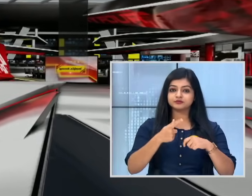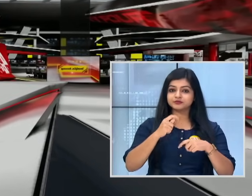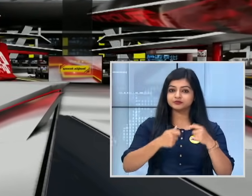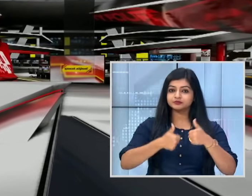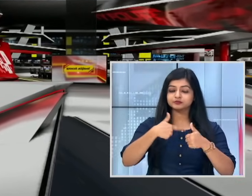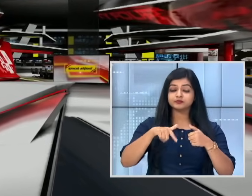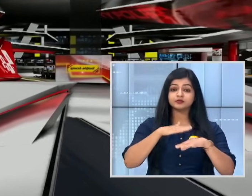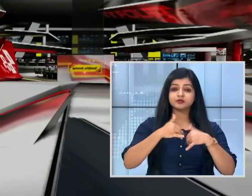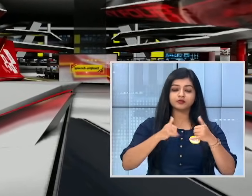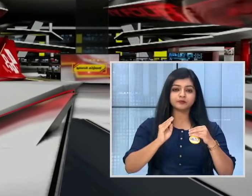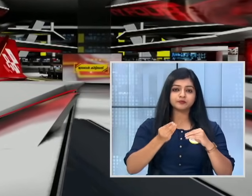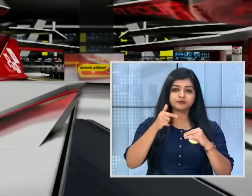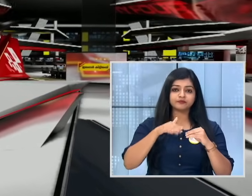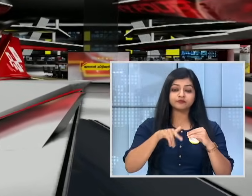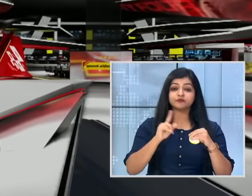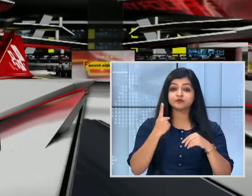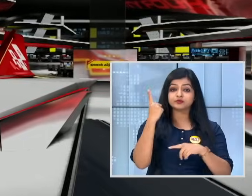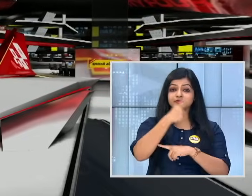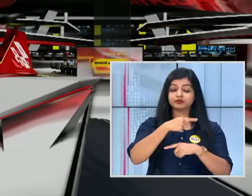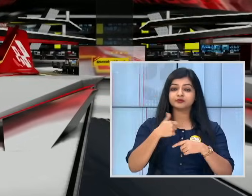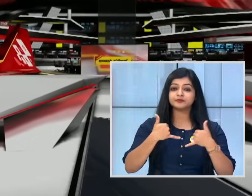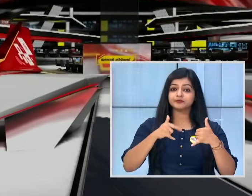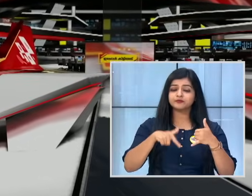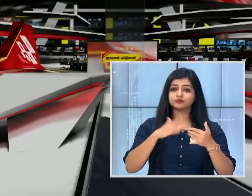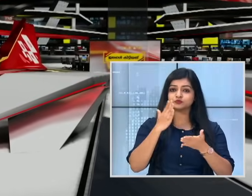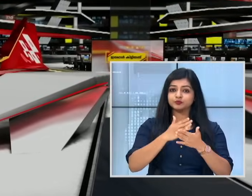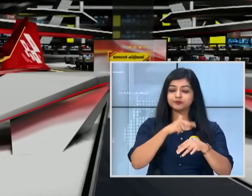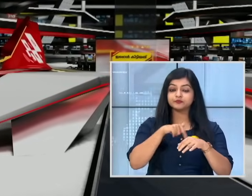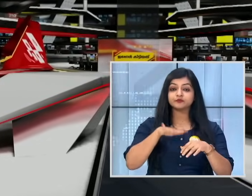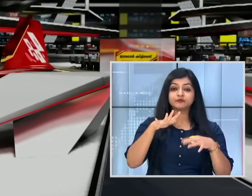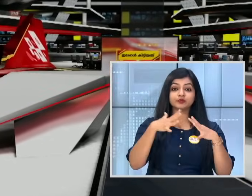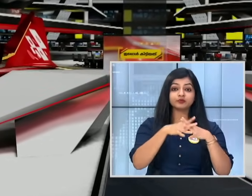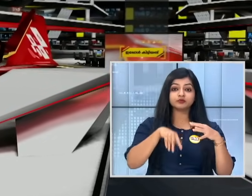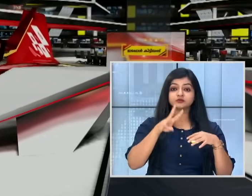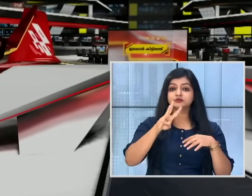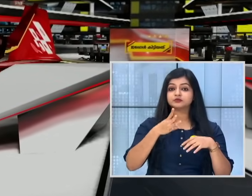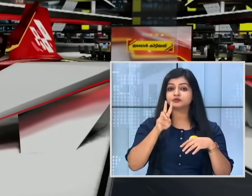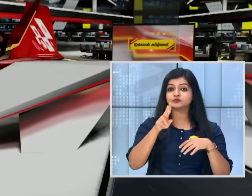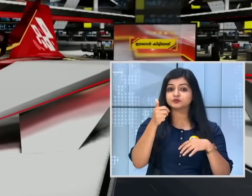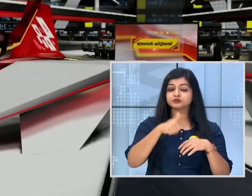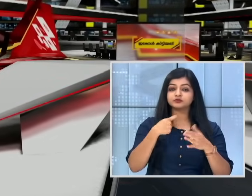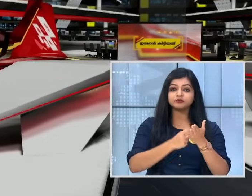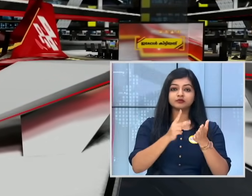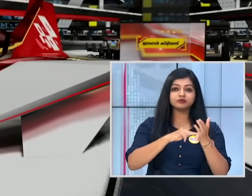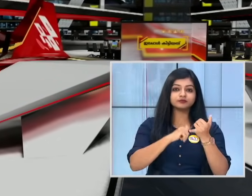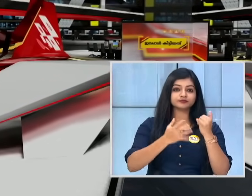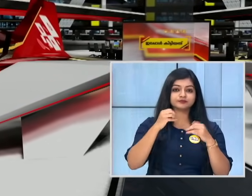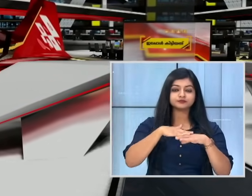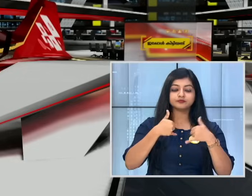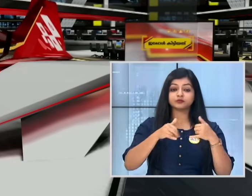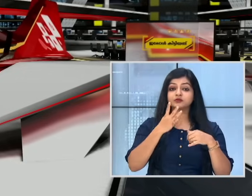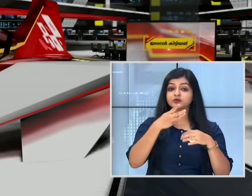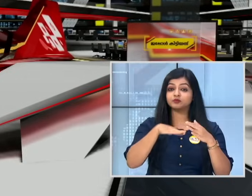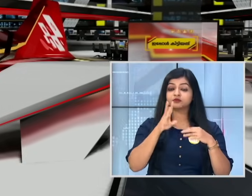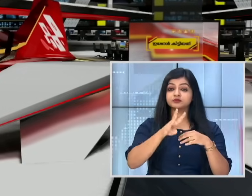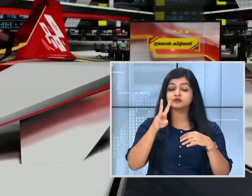ഇന്ത്യ ഭേദപ്പെട്ട നിലയിൽ. ആദ്യ ദിവസത്തെ കളി നിർത്തുമ്പോൾ 5 വിക്കറ്റിന് 326 റൺസ് എന്ന നിലയിലാണ് ഇന്ത്യ. 3-ന് 33 റൺസ്